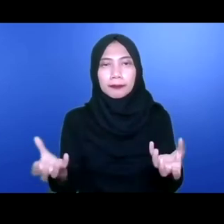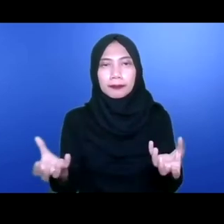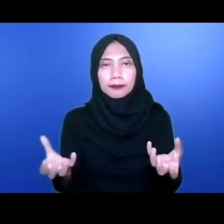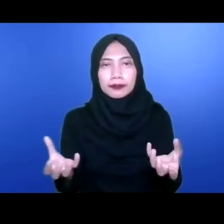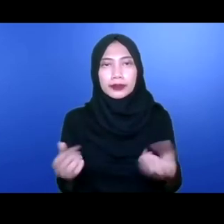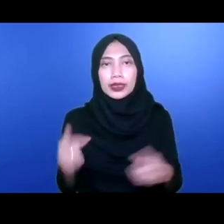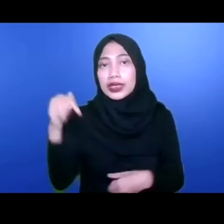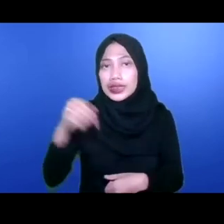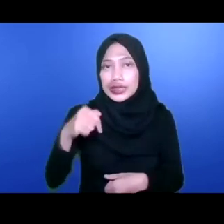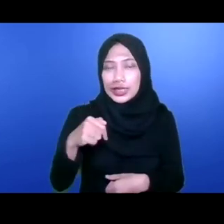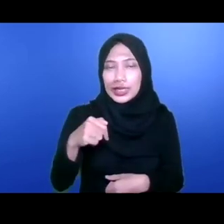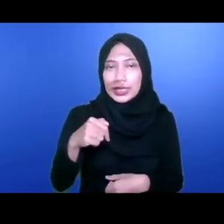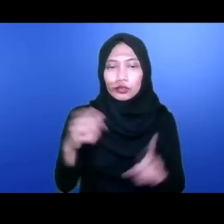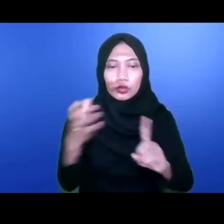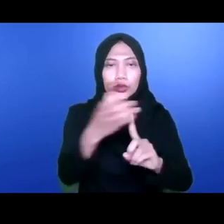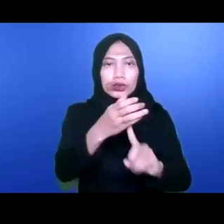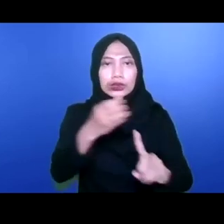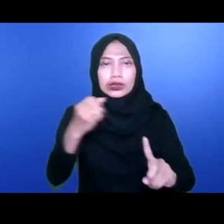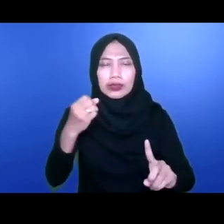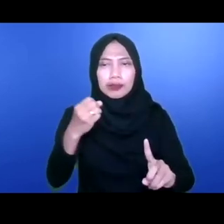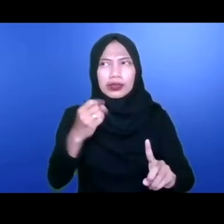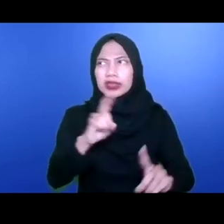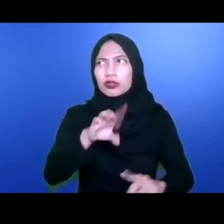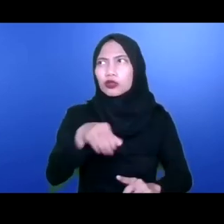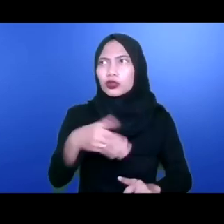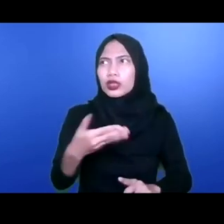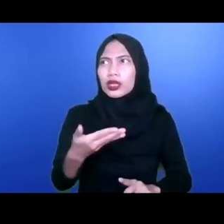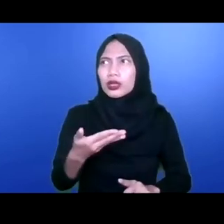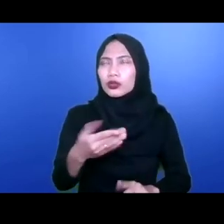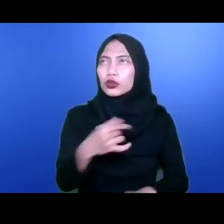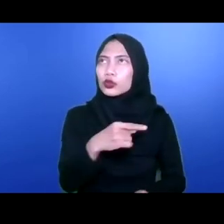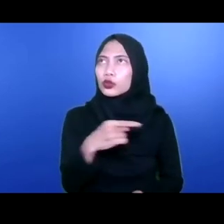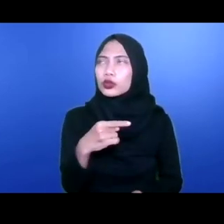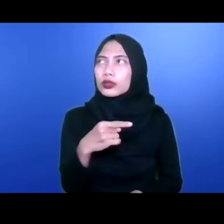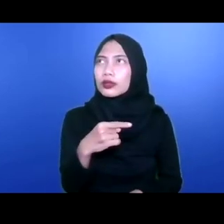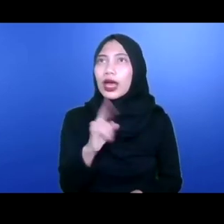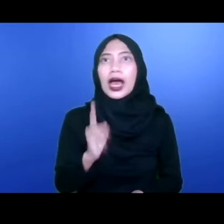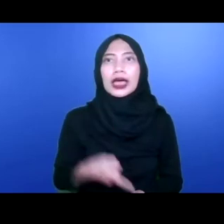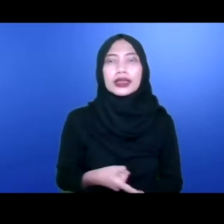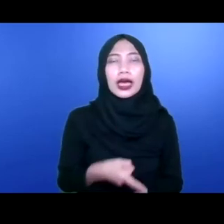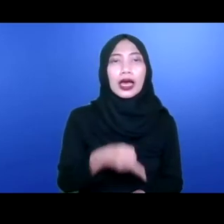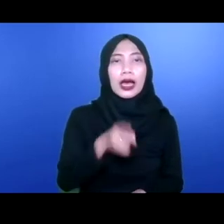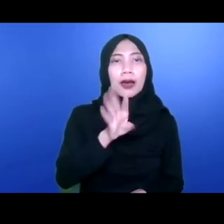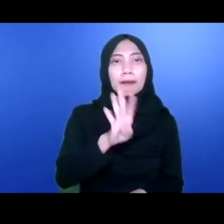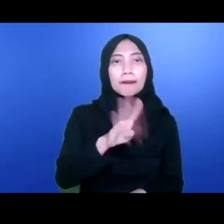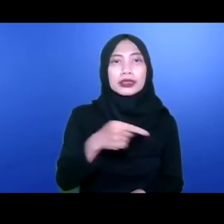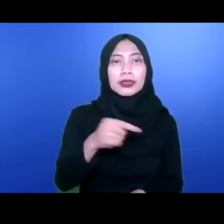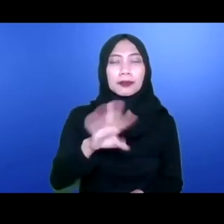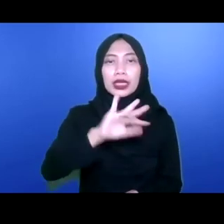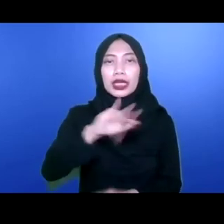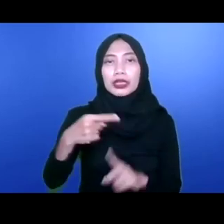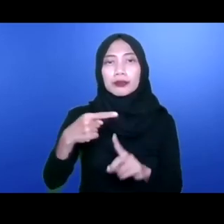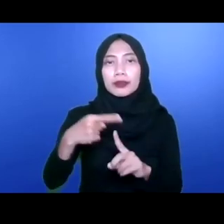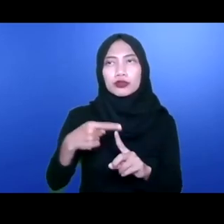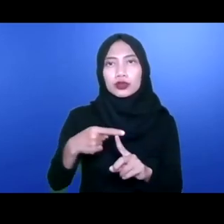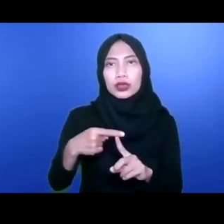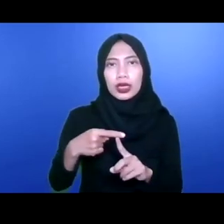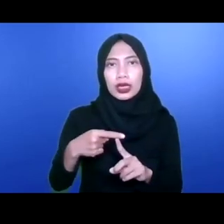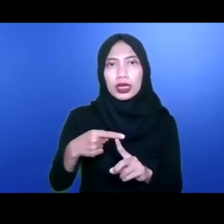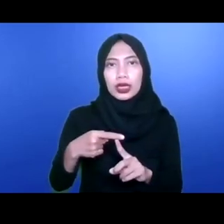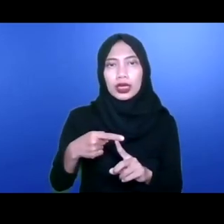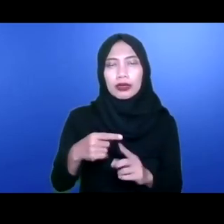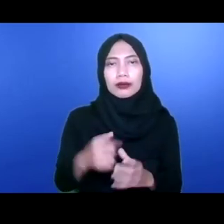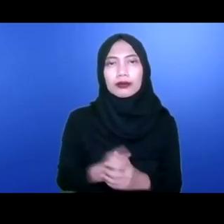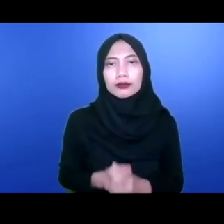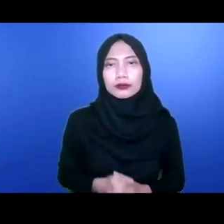ini udah tercapai belum sampai 1 tahun sekitar 4-5 juta merchant mikro. 4,5-nya itu adalah merchant